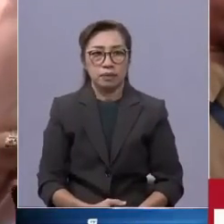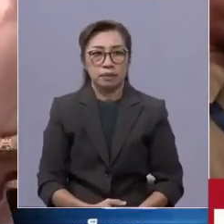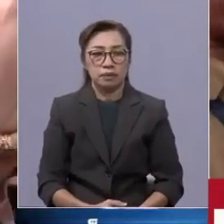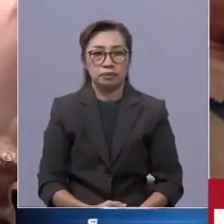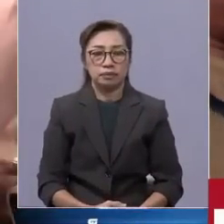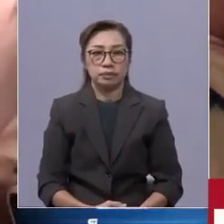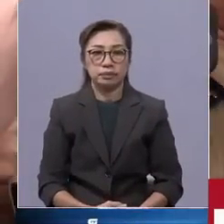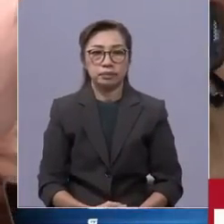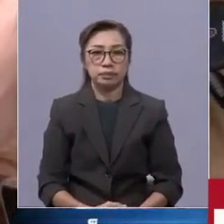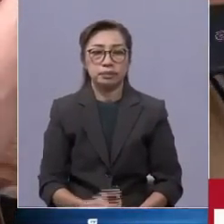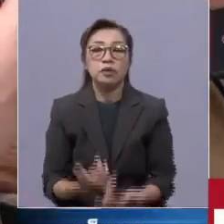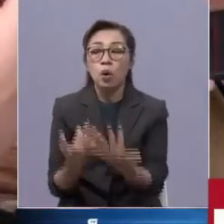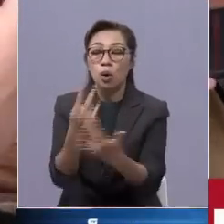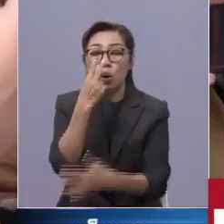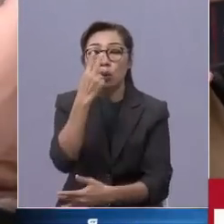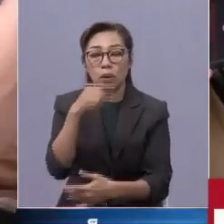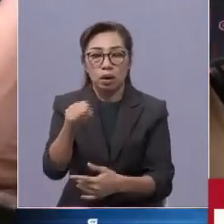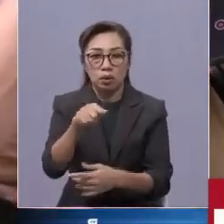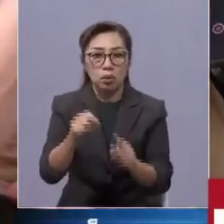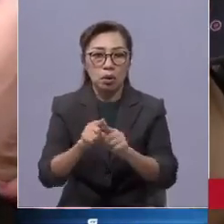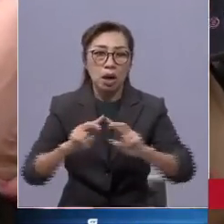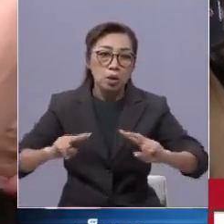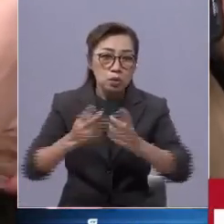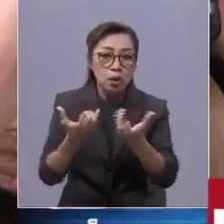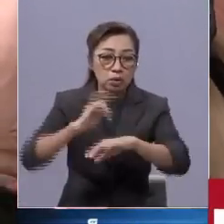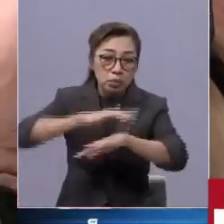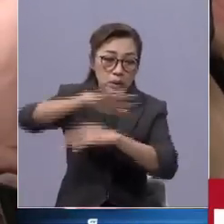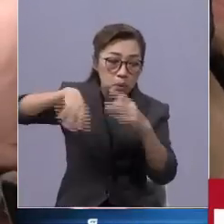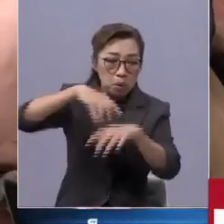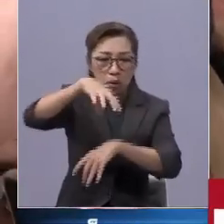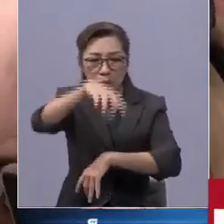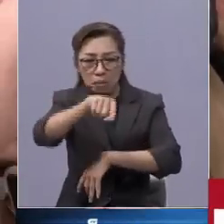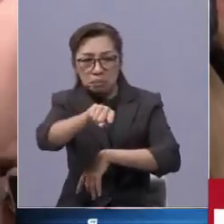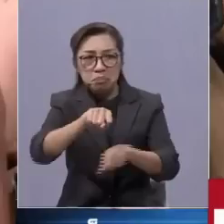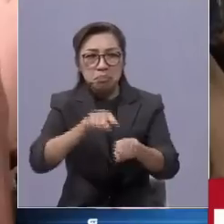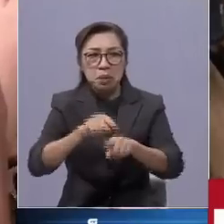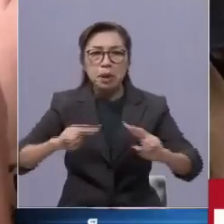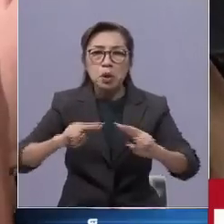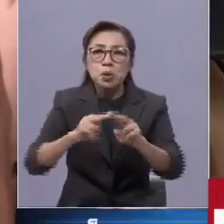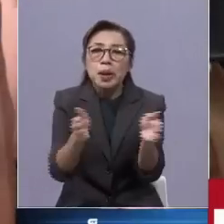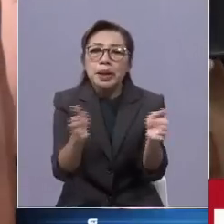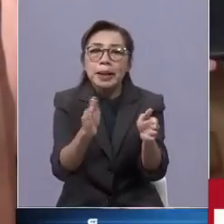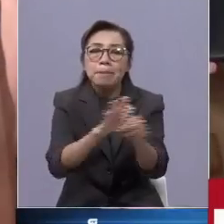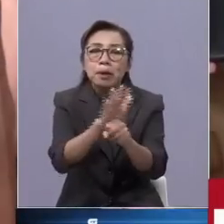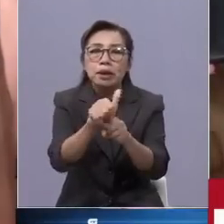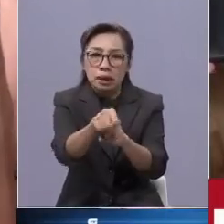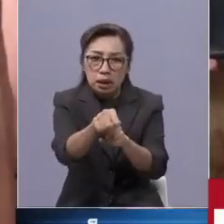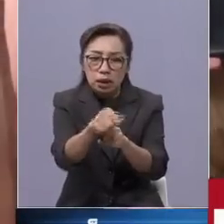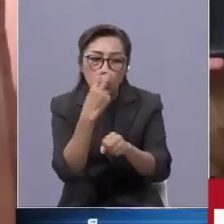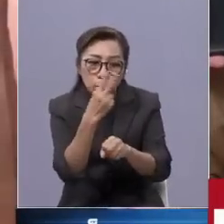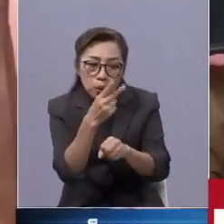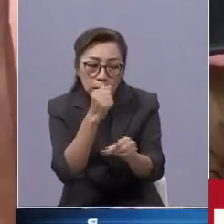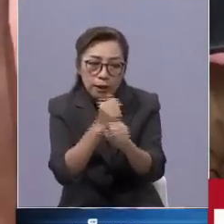ก็เดี๋ยวดูเนื้องานก่อนกระทรวงนี้มันกระทรวงก็ไม่ใหญ่มาก